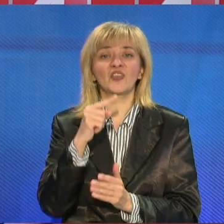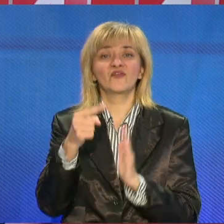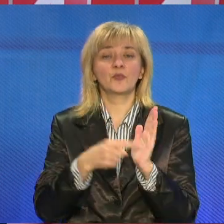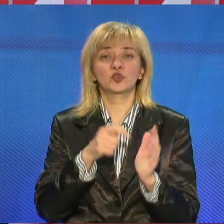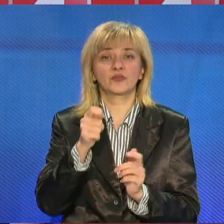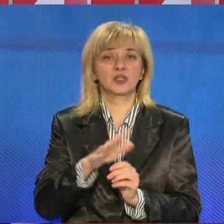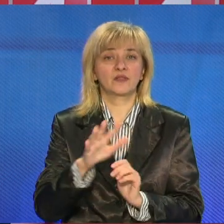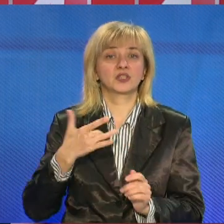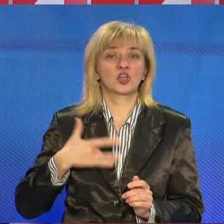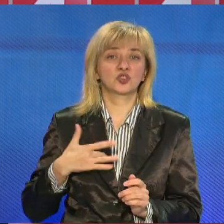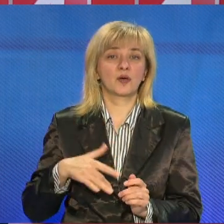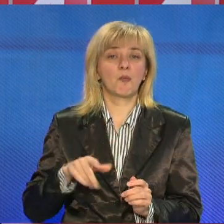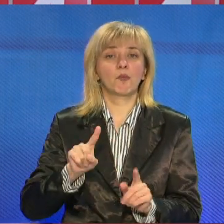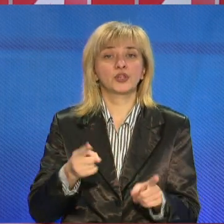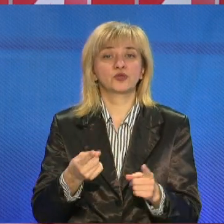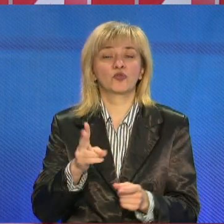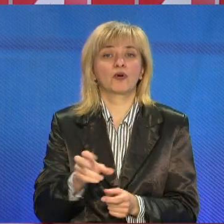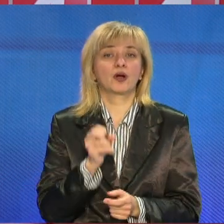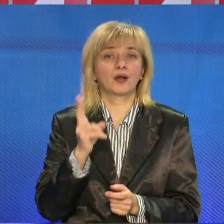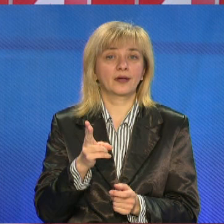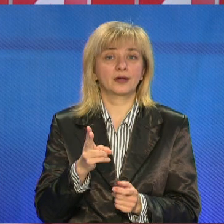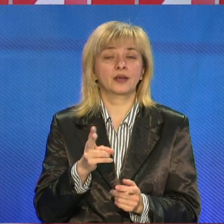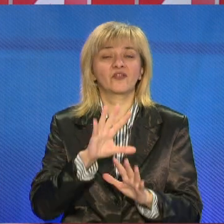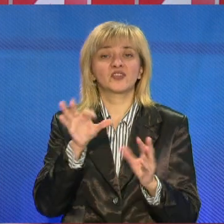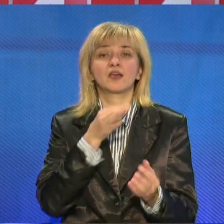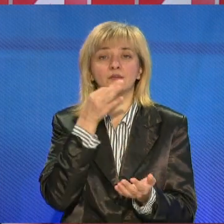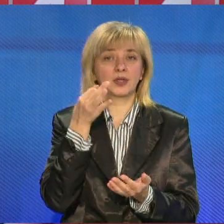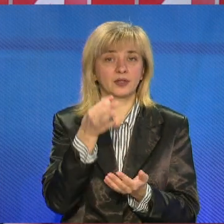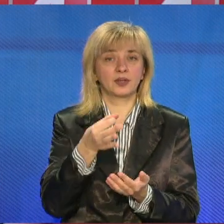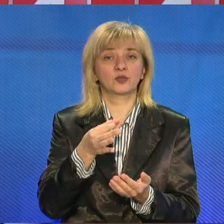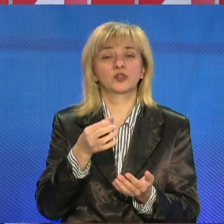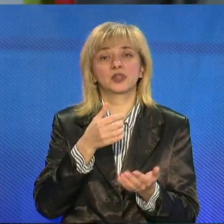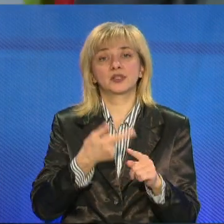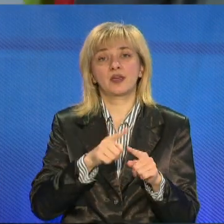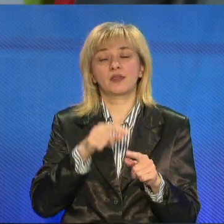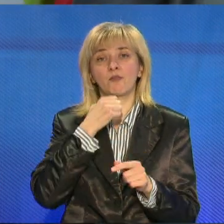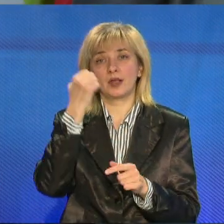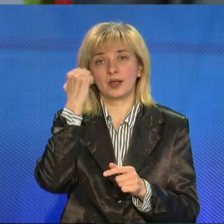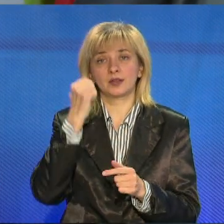задавал, зачем, почему и как. Все с удовольствием откликнулись, мы за это им благодарны.